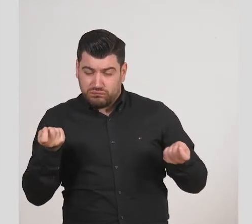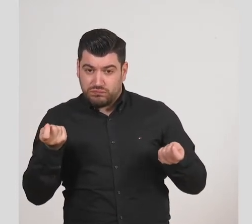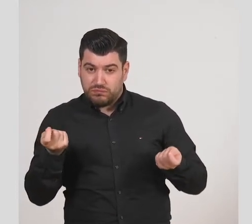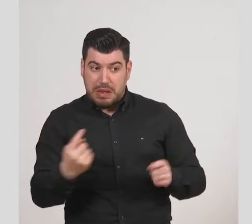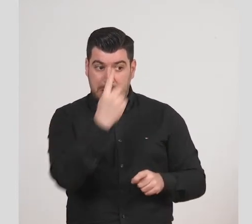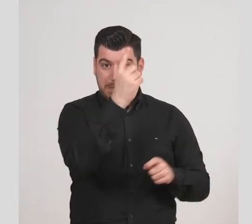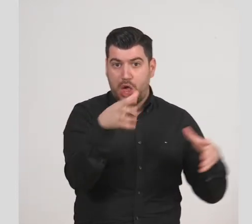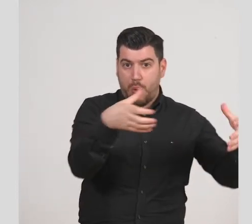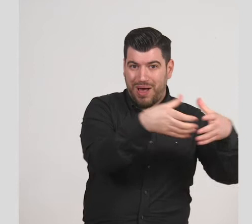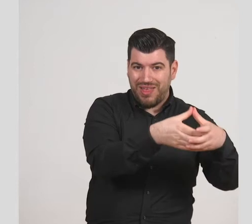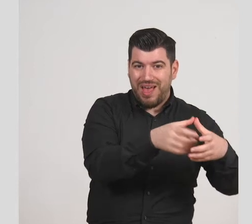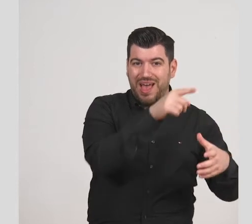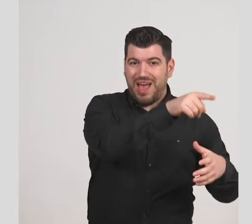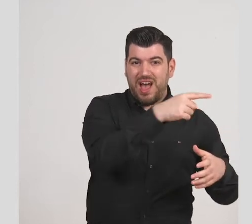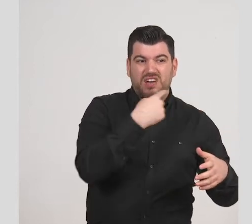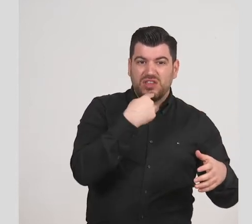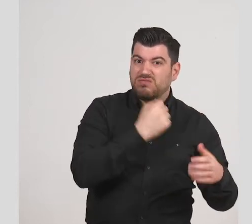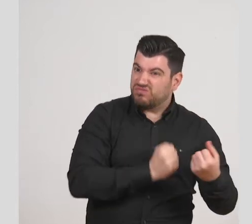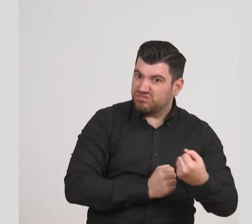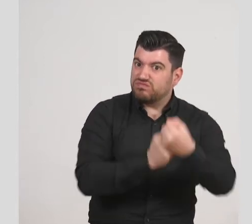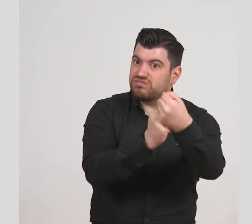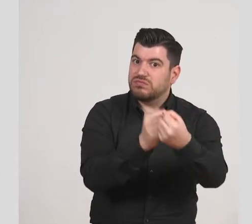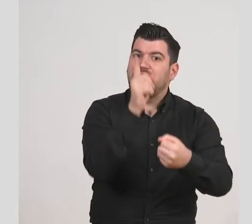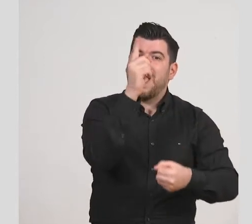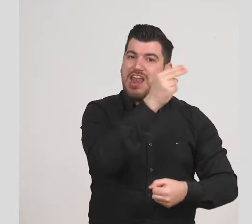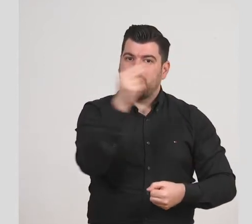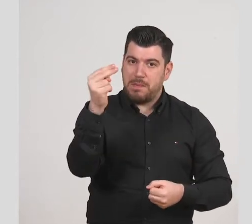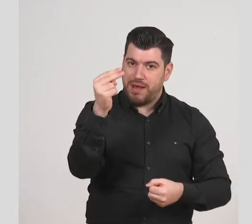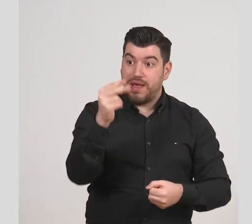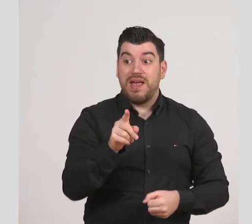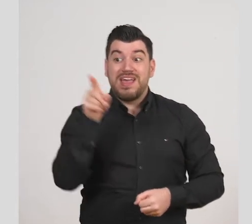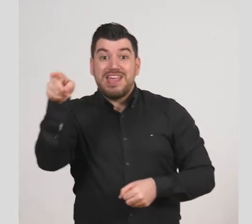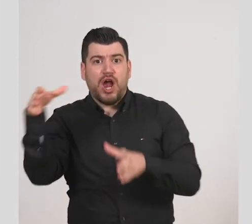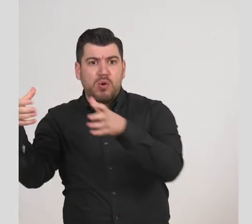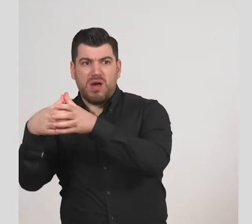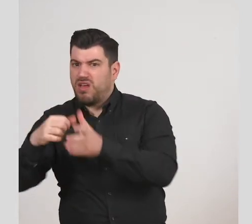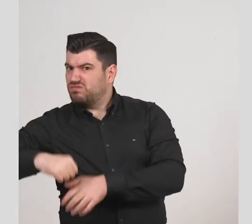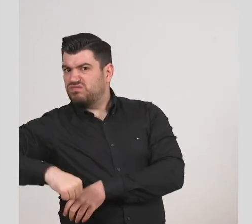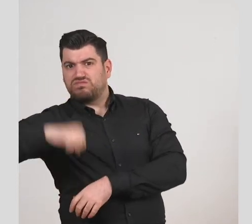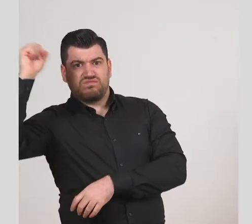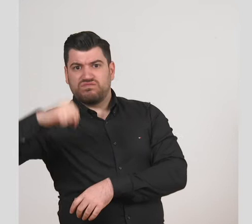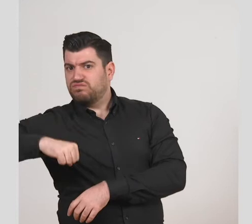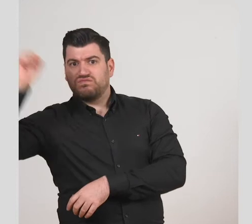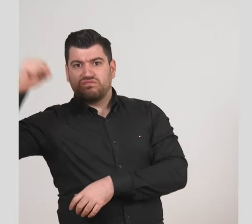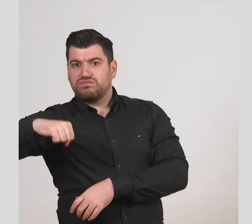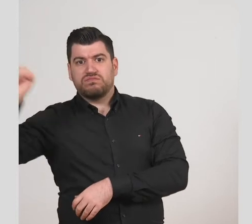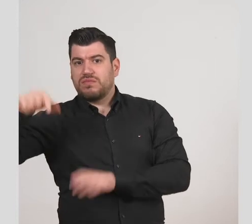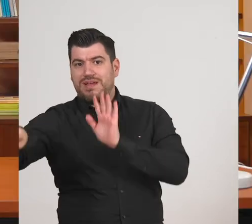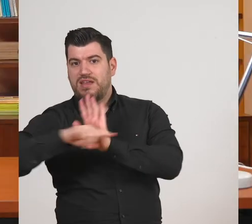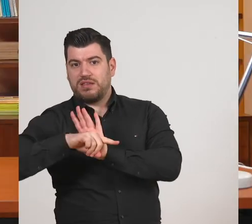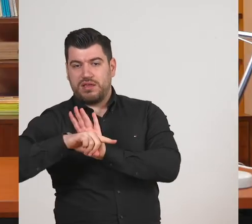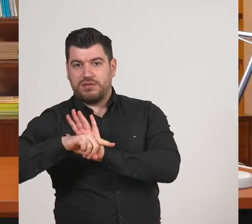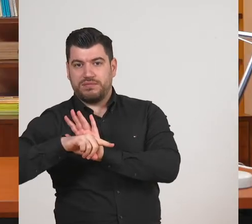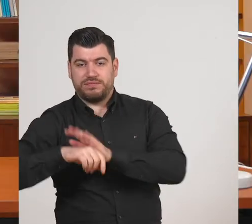μια ομάδα που είναι υπέρ ενός θέματος και μια ομάδα που είναι κατά, υπέρ και κατά